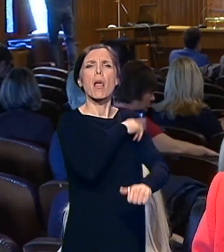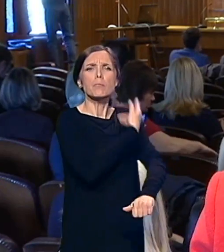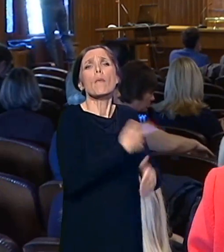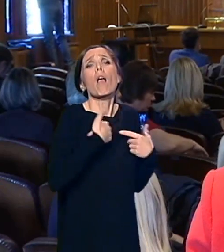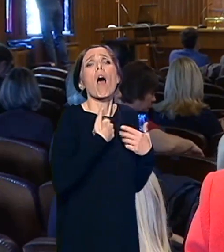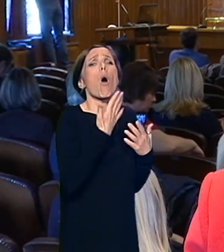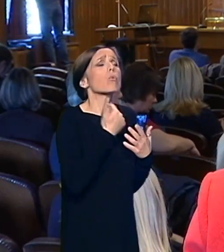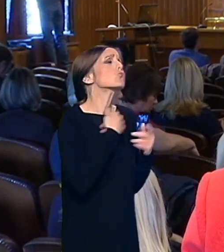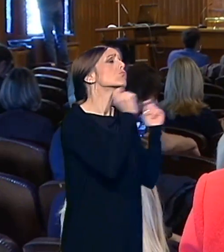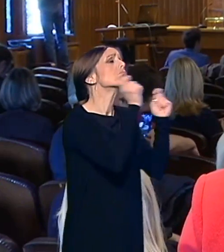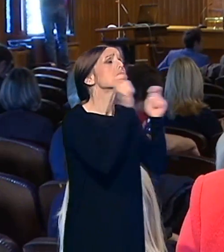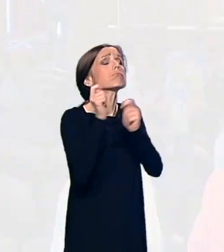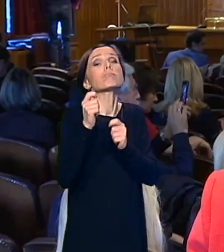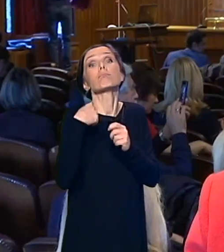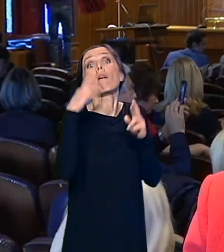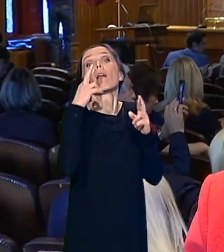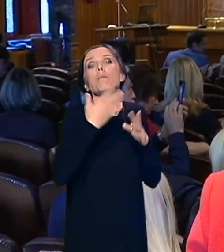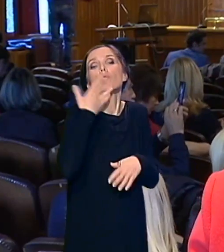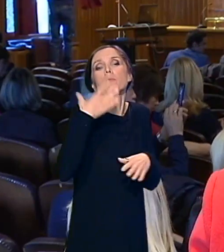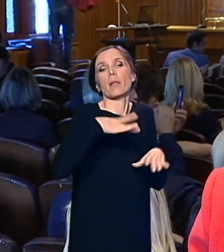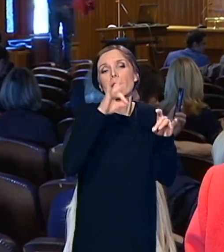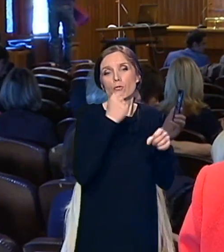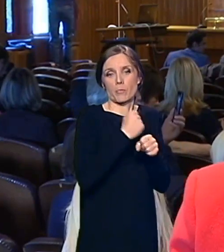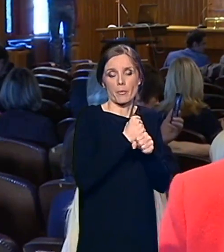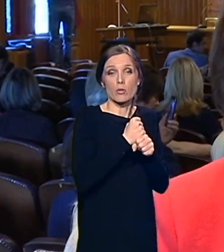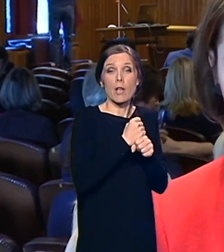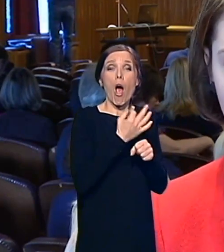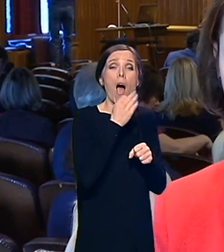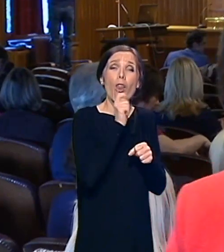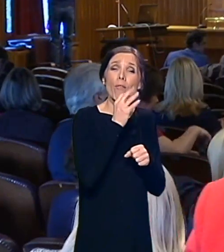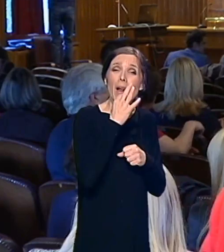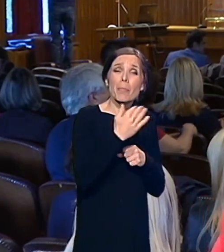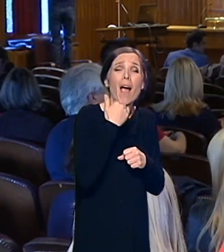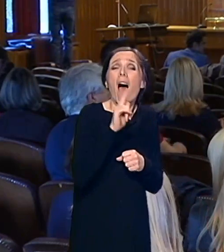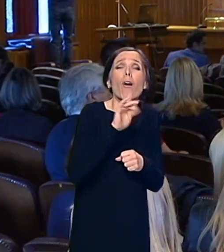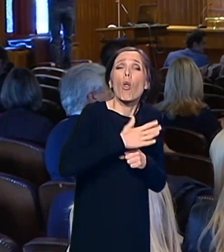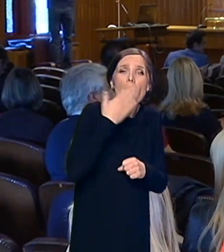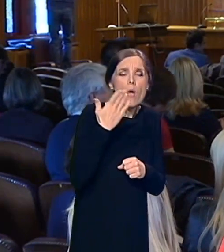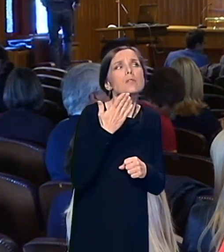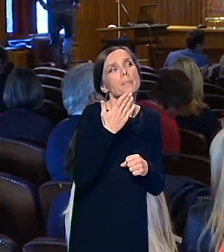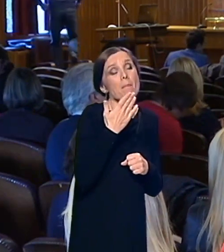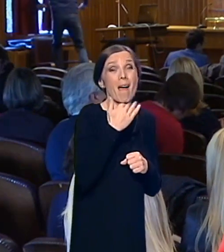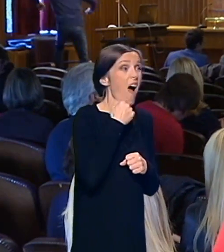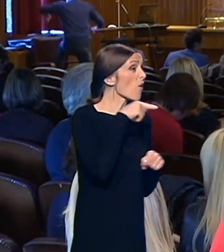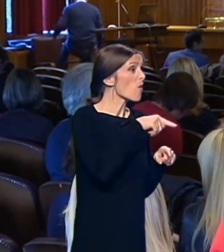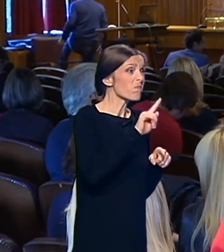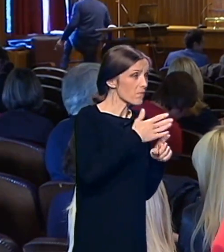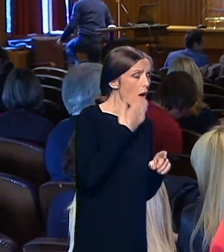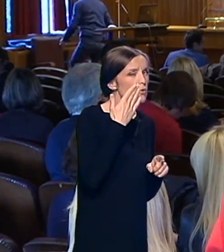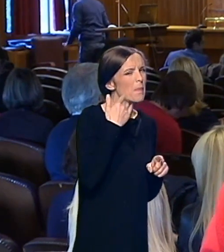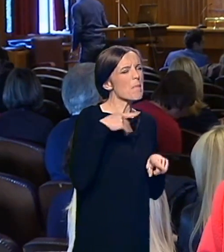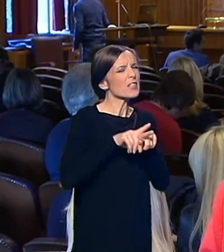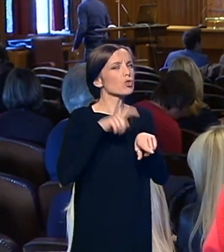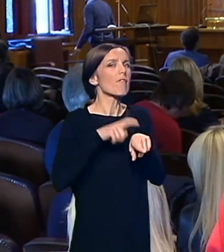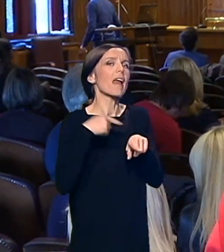se da ću negde uspjeti. Ako ne uspeš? Ako ne uspem, svakako paralelno učim nemački